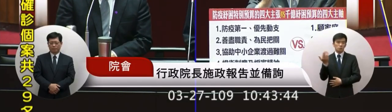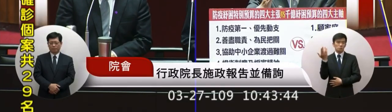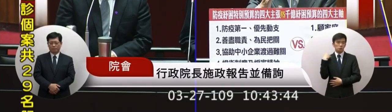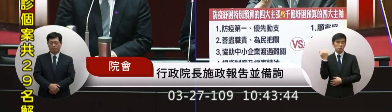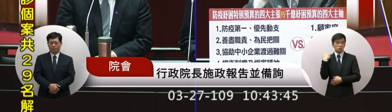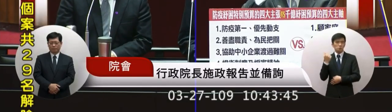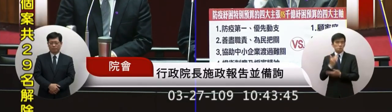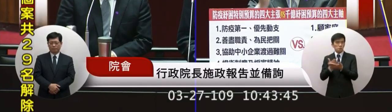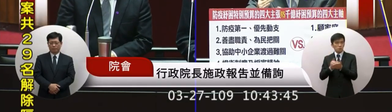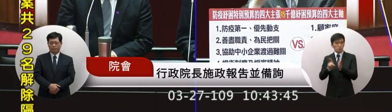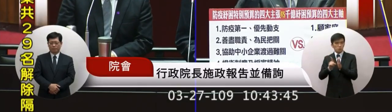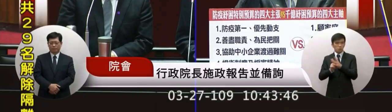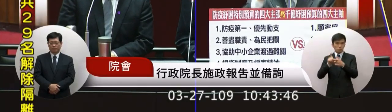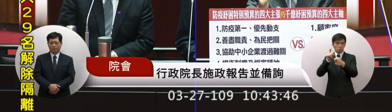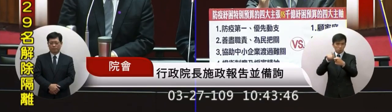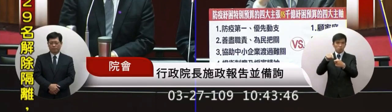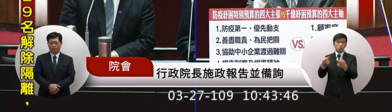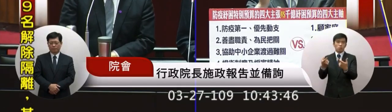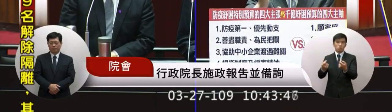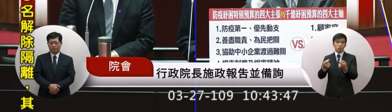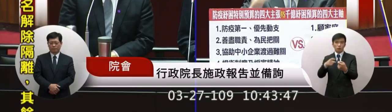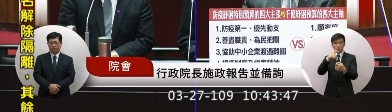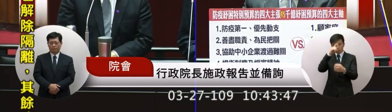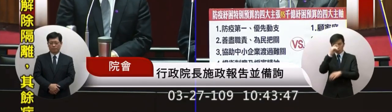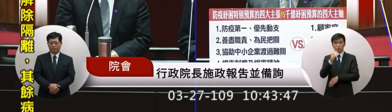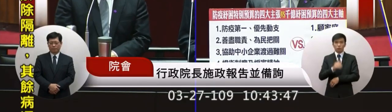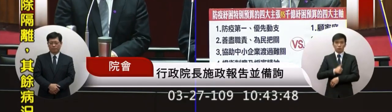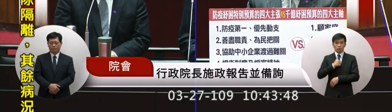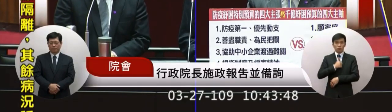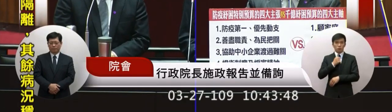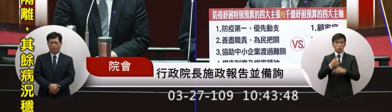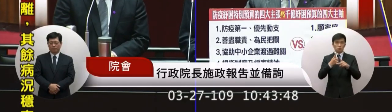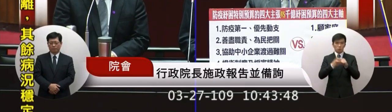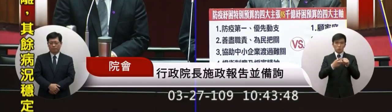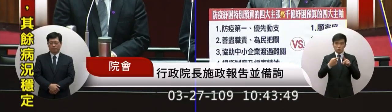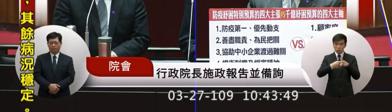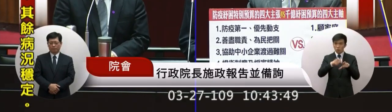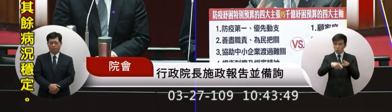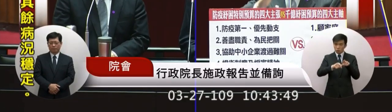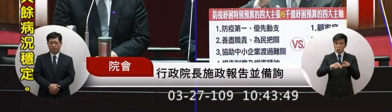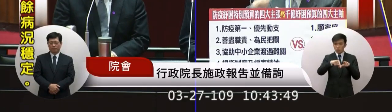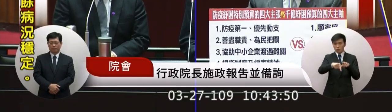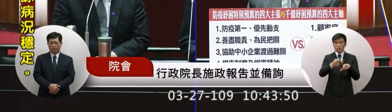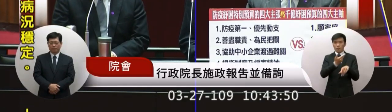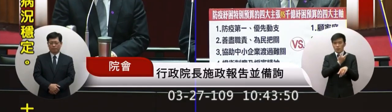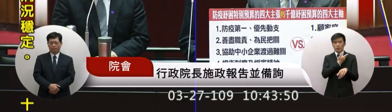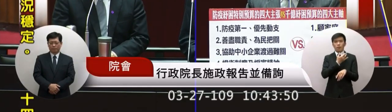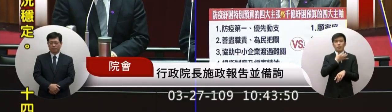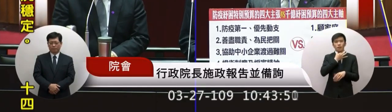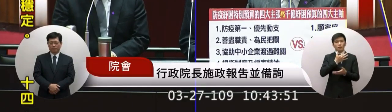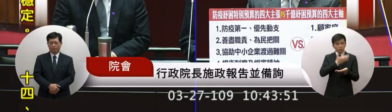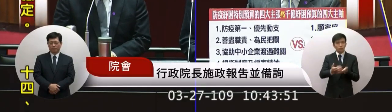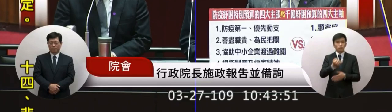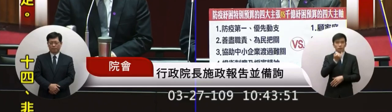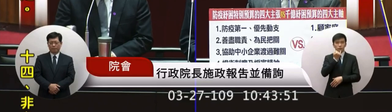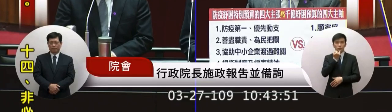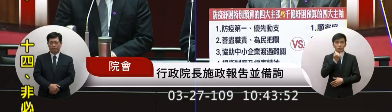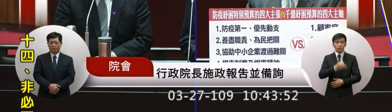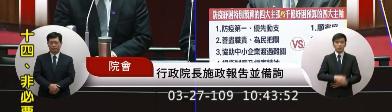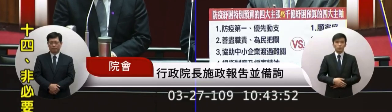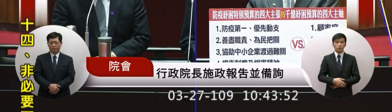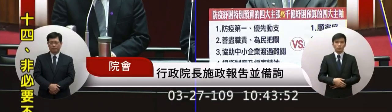持的目的，就是希望咱真正当帮忙中小企业渡过这個难关啦，吼！一定要六同意啦，吼！